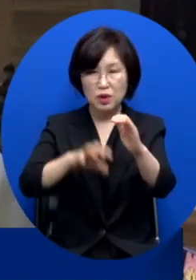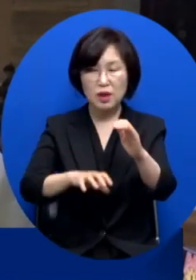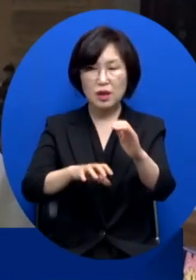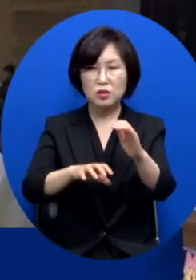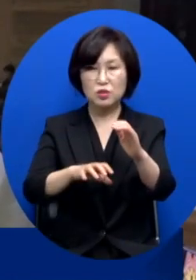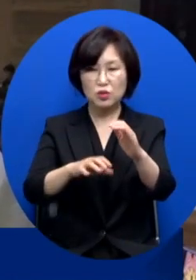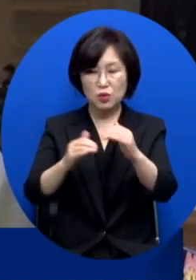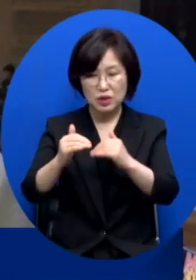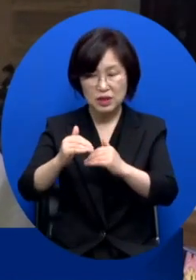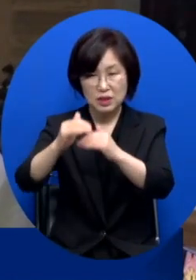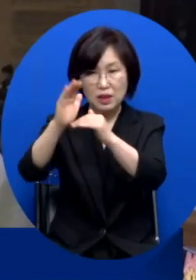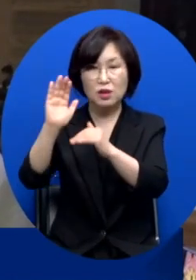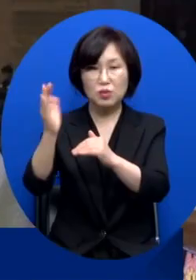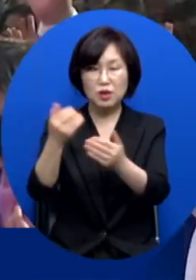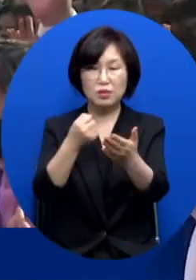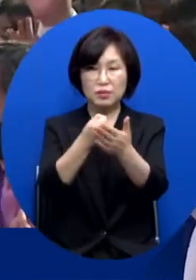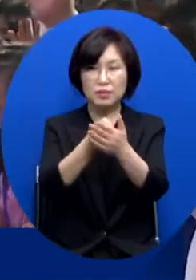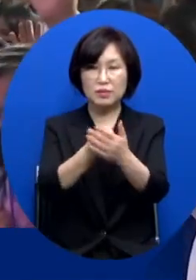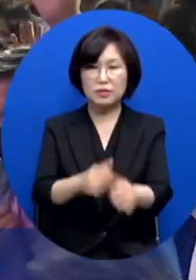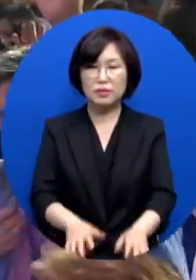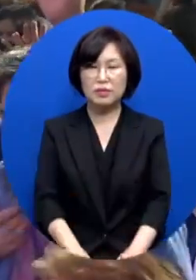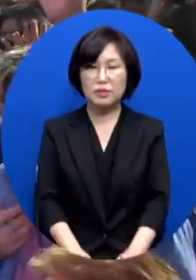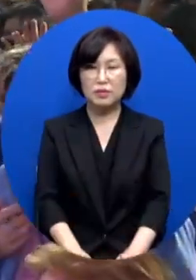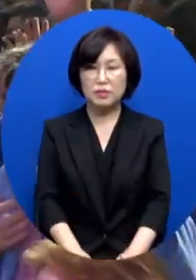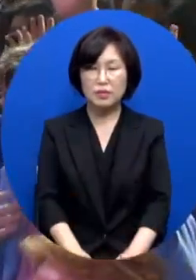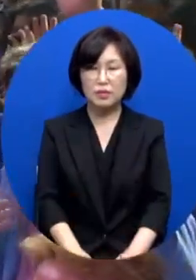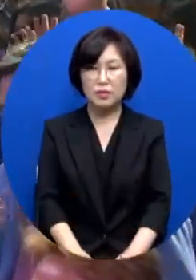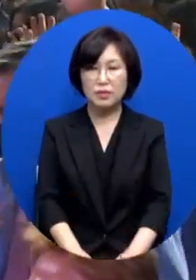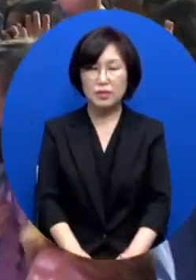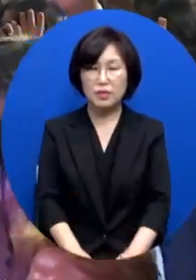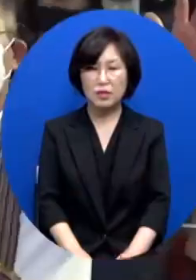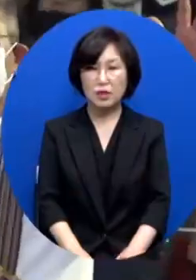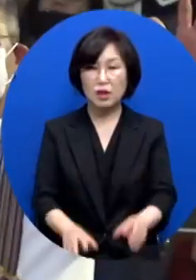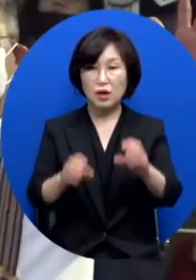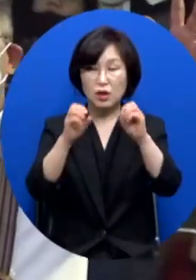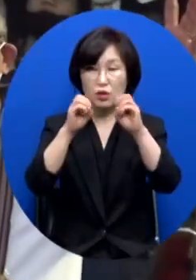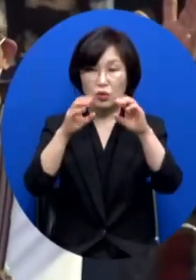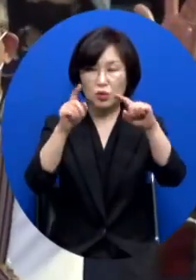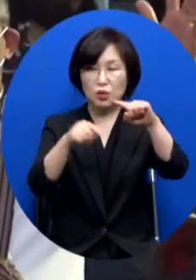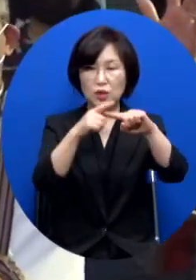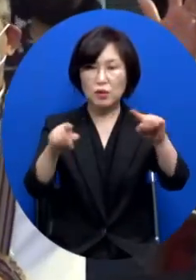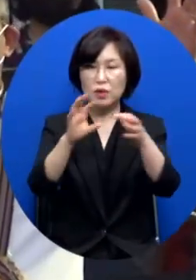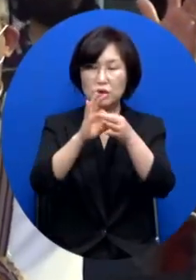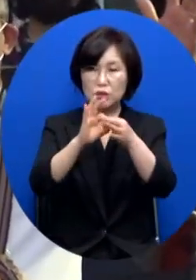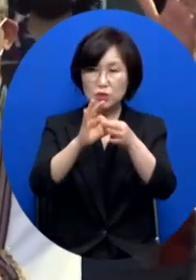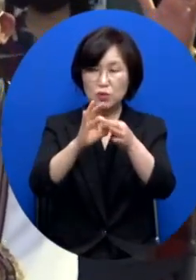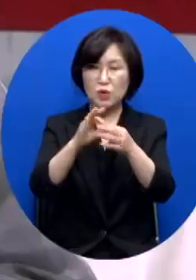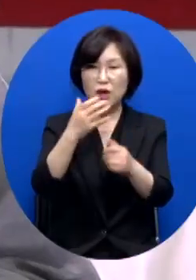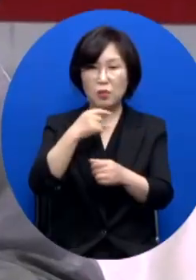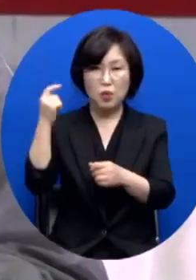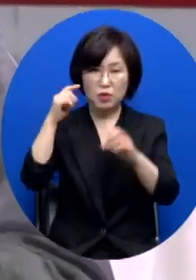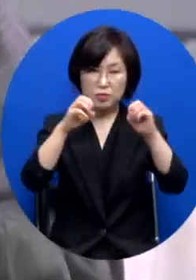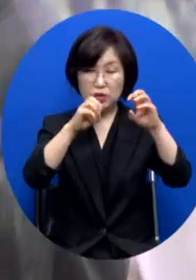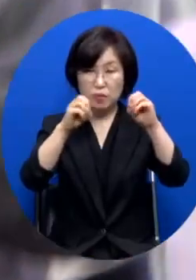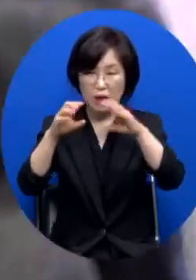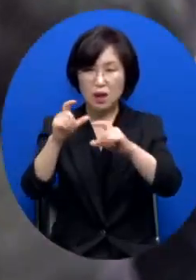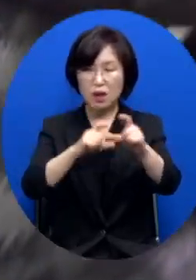진행해 나가기로 결의를 했습니다. 마닐라 국제선교대회를 통해 필리핀을 통한 복음 전파 사역이